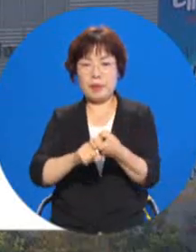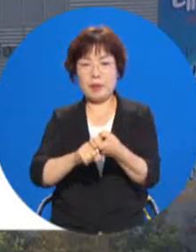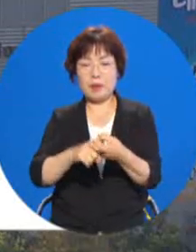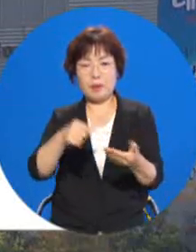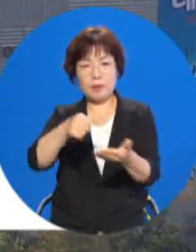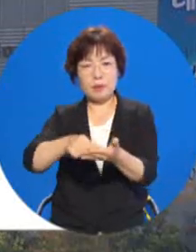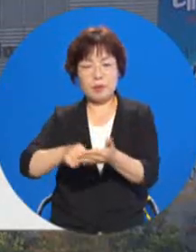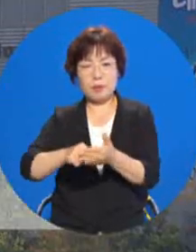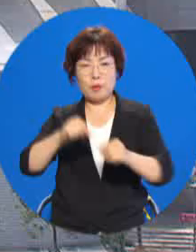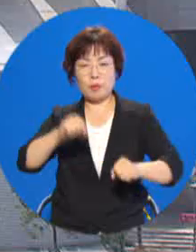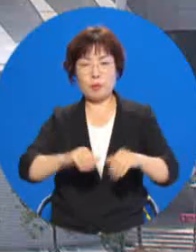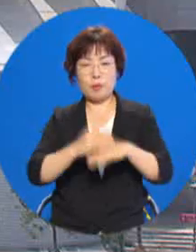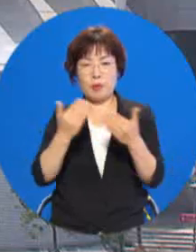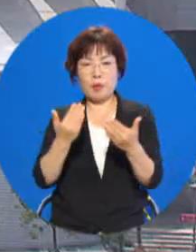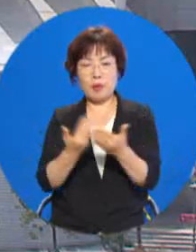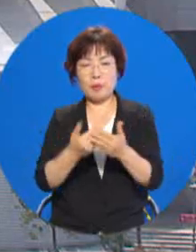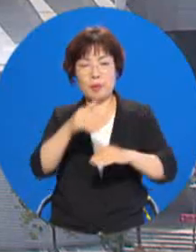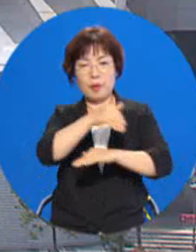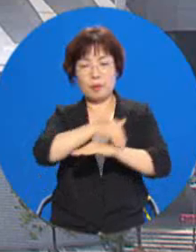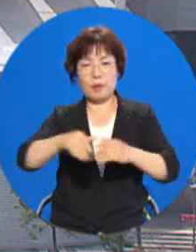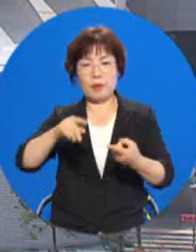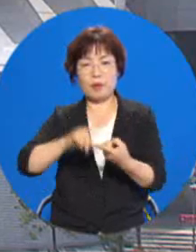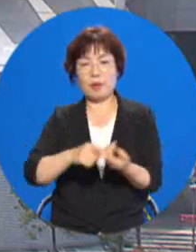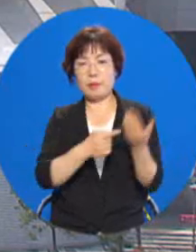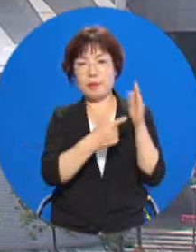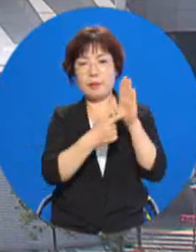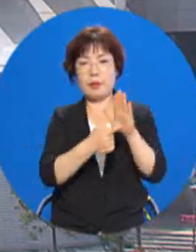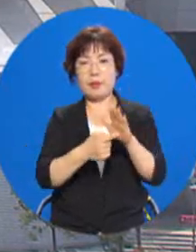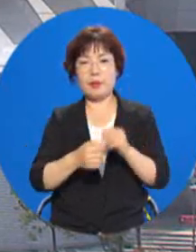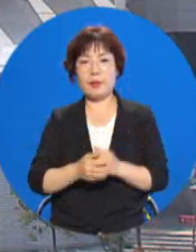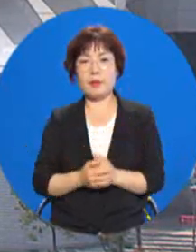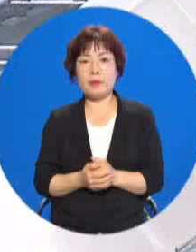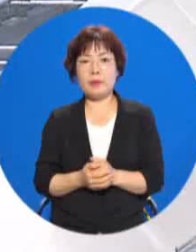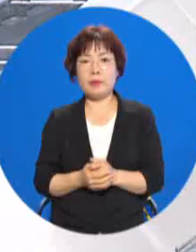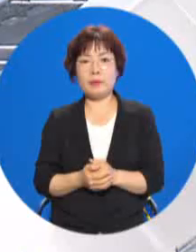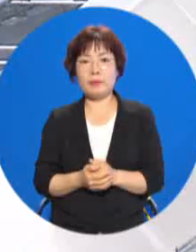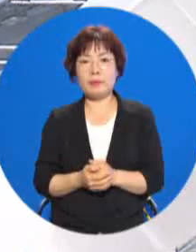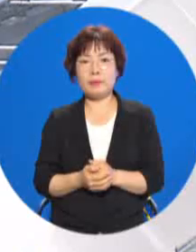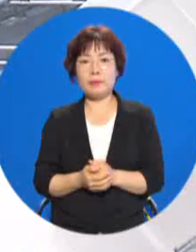범시민대책위를 함께하고 시민 서명운동에도 나서겠다고 밝혔습니다.